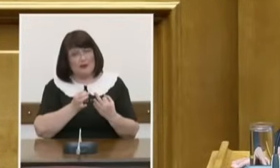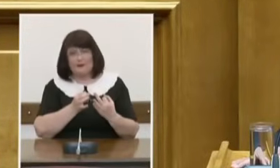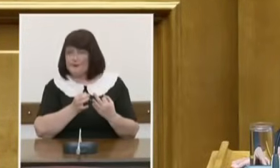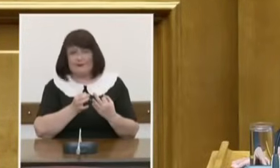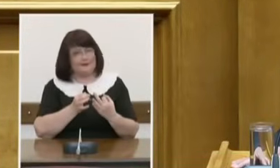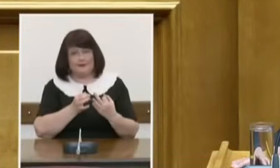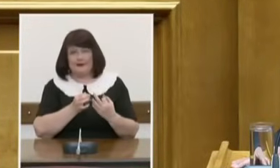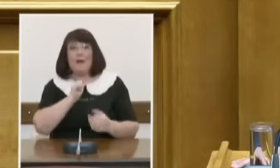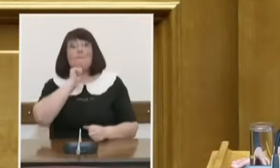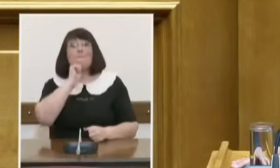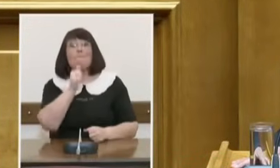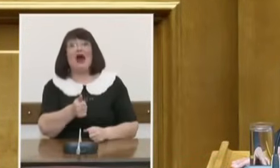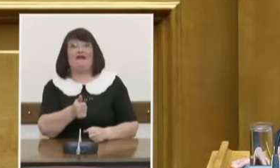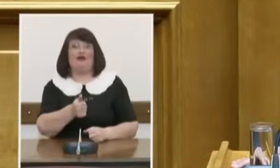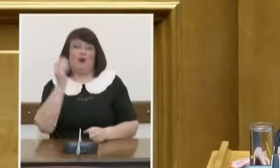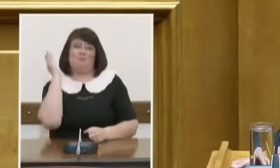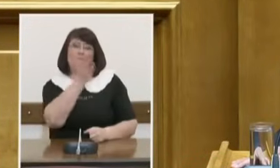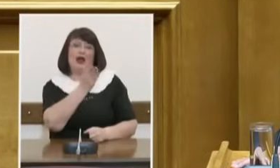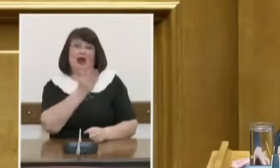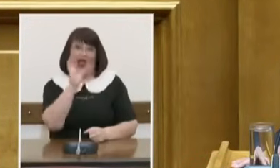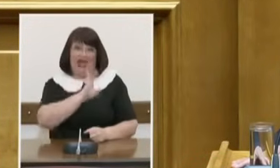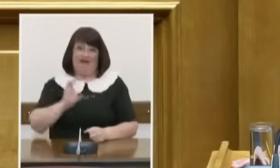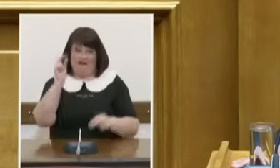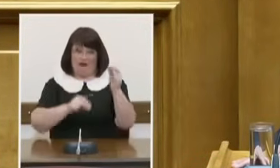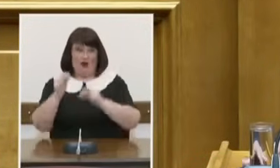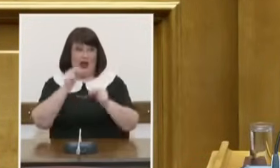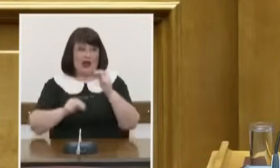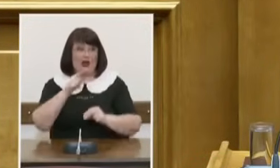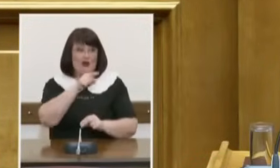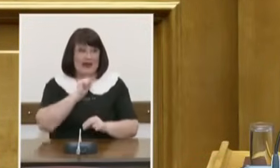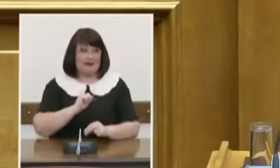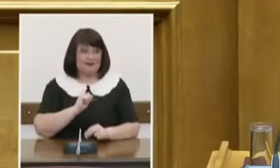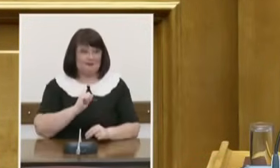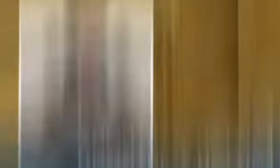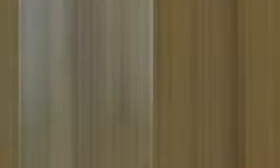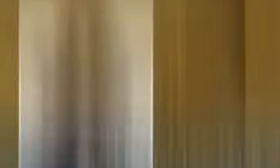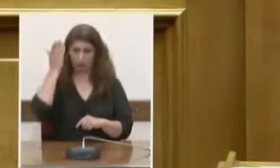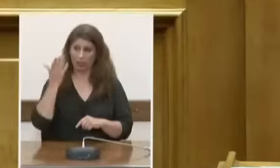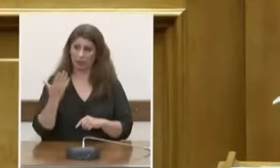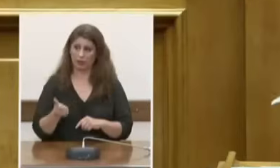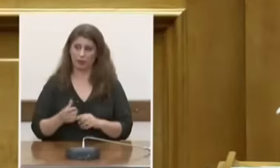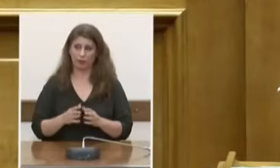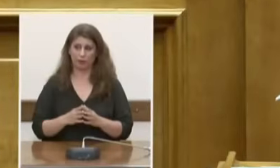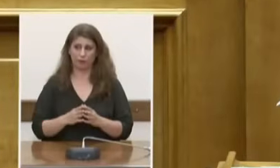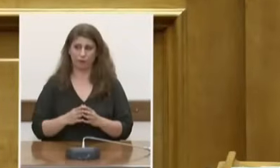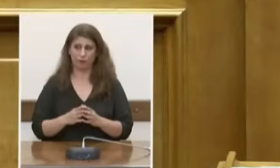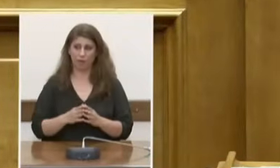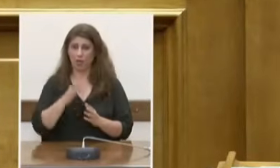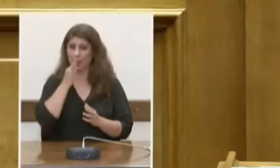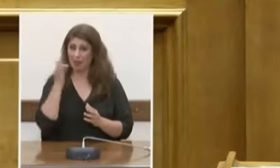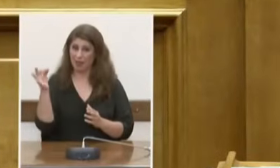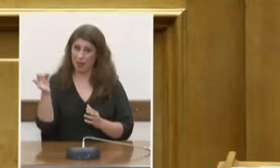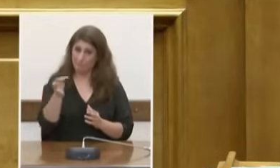μαύρο στις επικείμενες ευρωεκλογές. Ο λαός δεν ξεχνά. Να πείτε στην κυρία Φοντερ